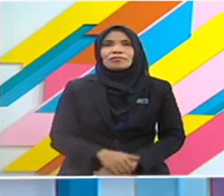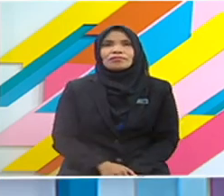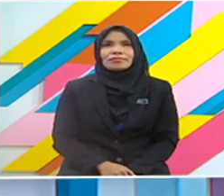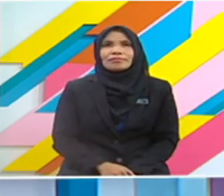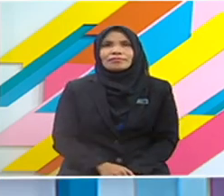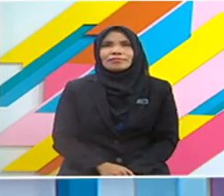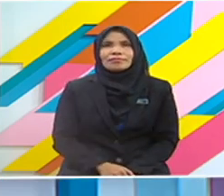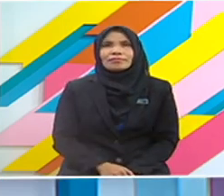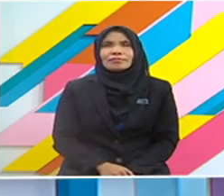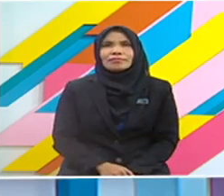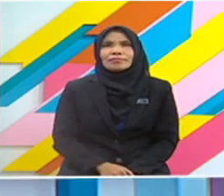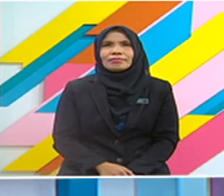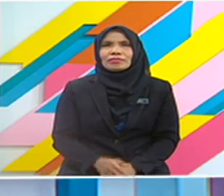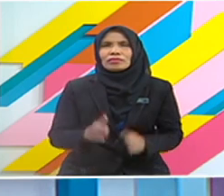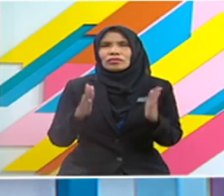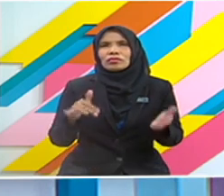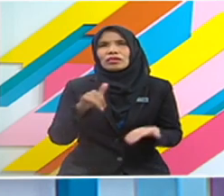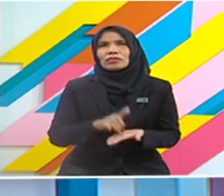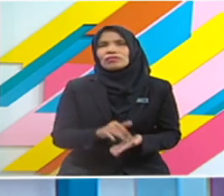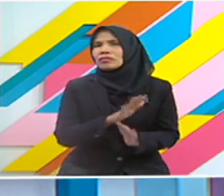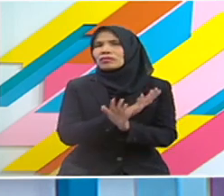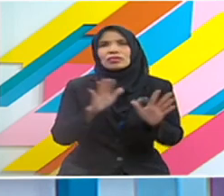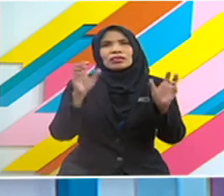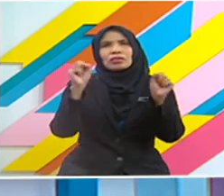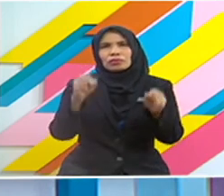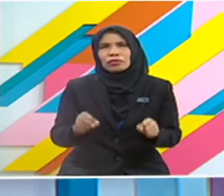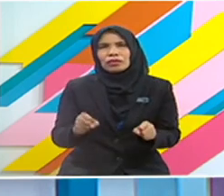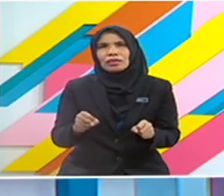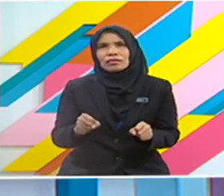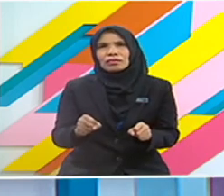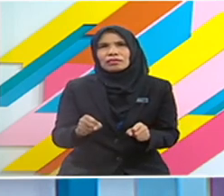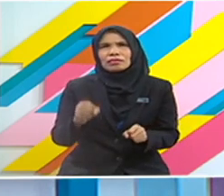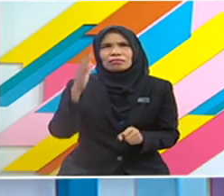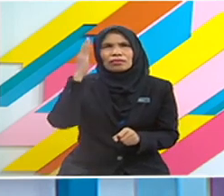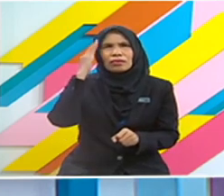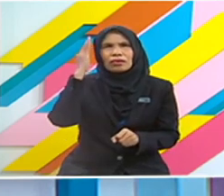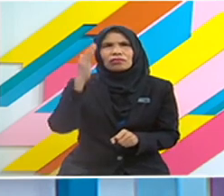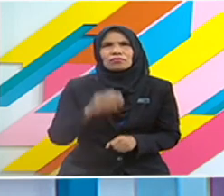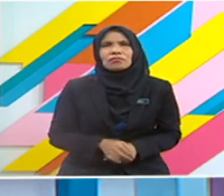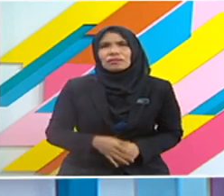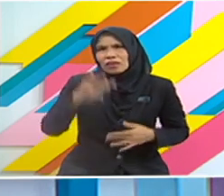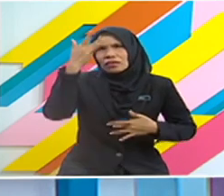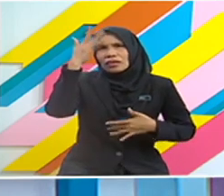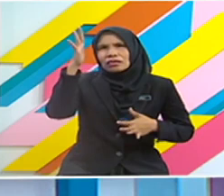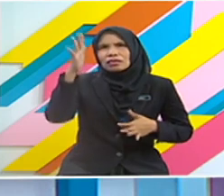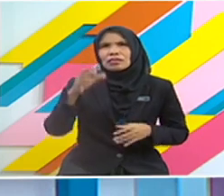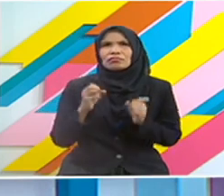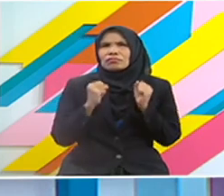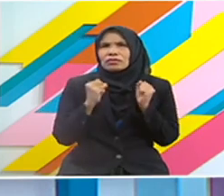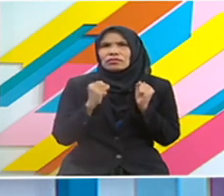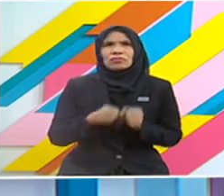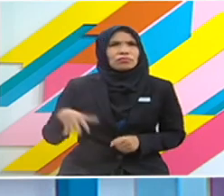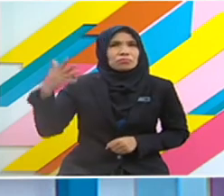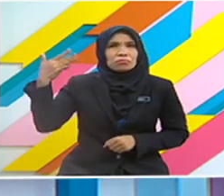mengesan perasaan ataupun tidak boleh mengesan sakit ke, sejuk ke, panas ke